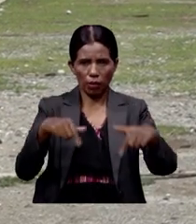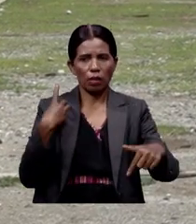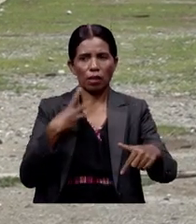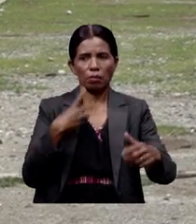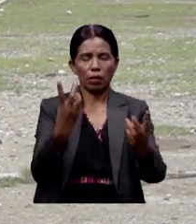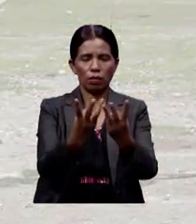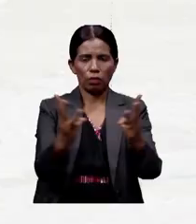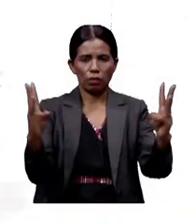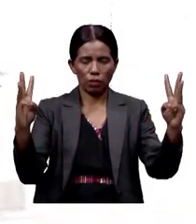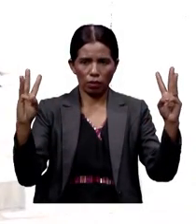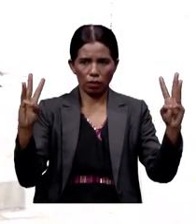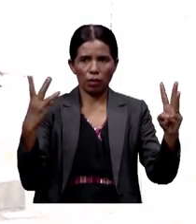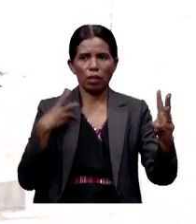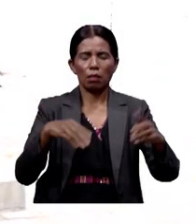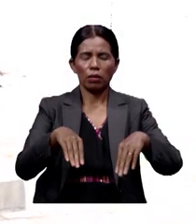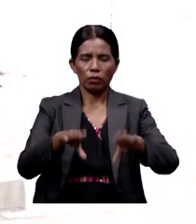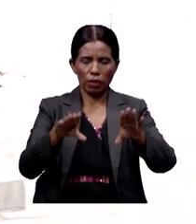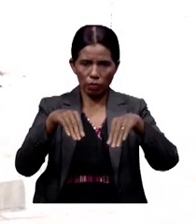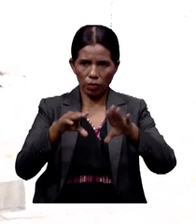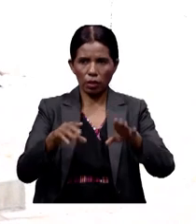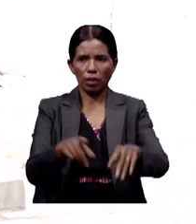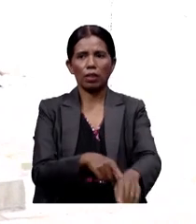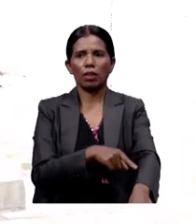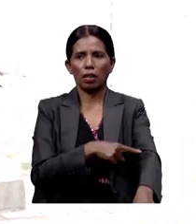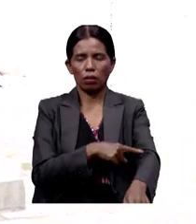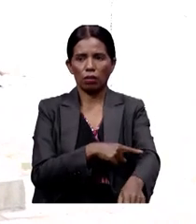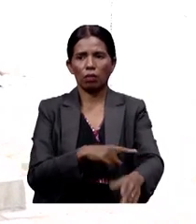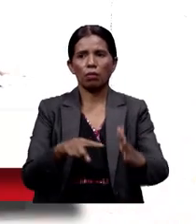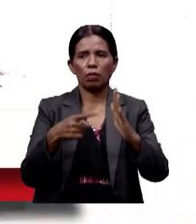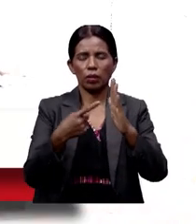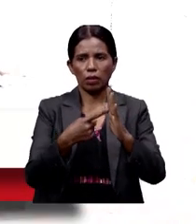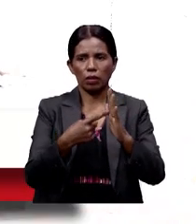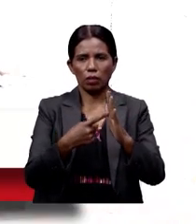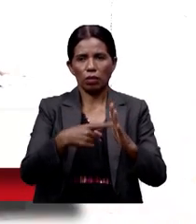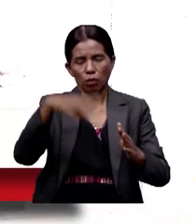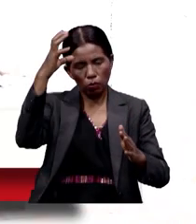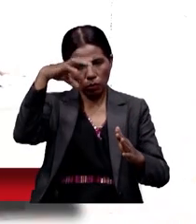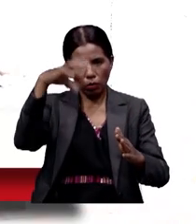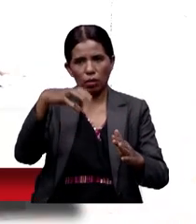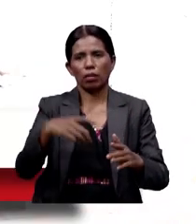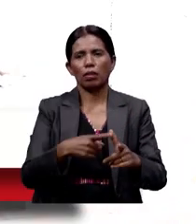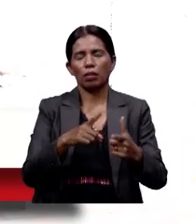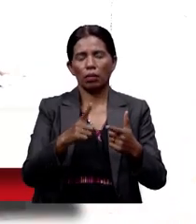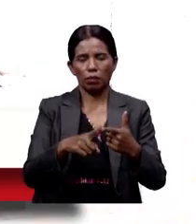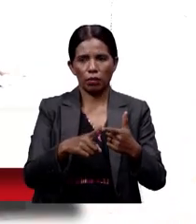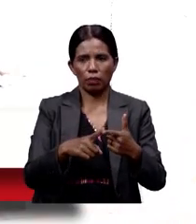a leu dia. A minha fafa, lá, cleu, começa a acompanhar o Uran, também itenia bono,